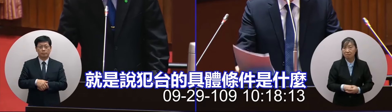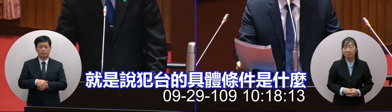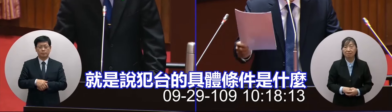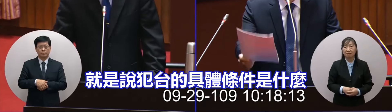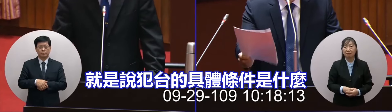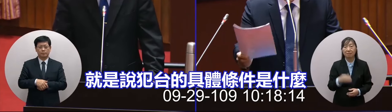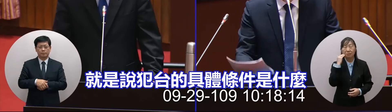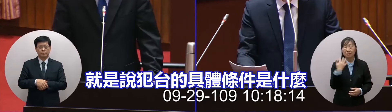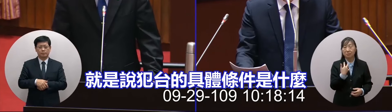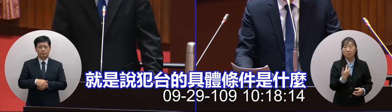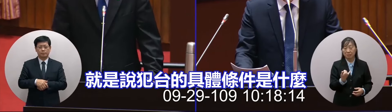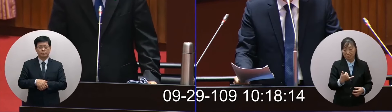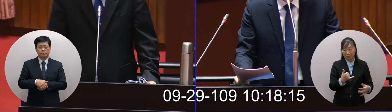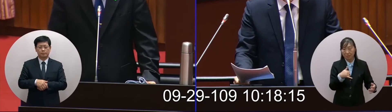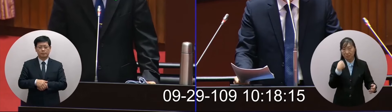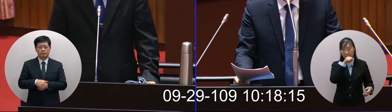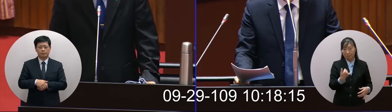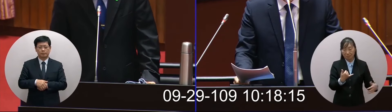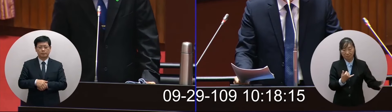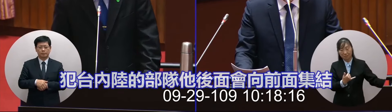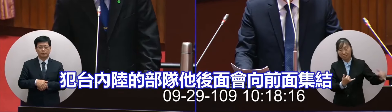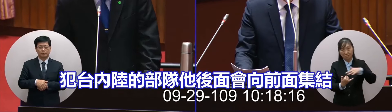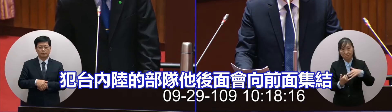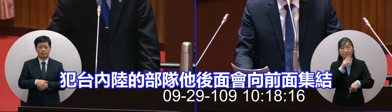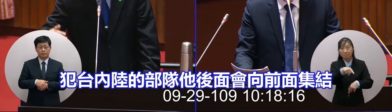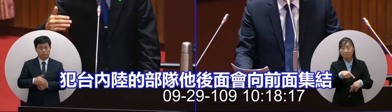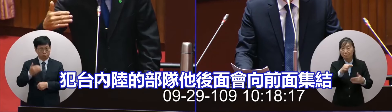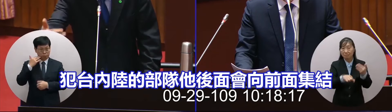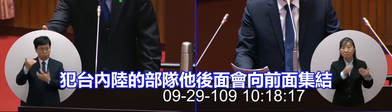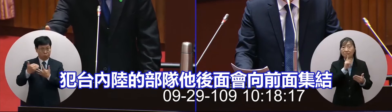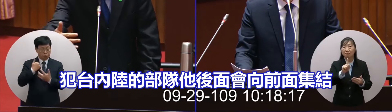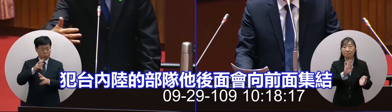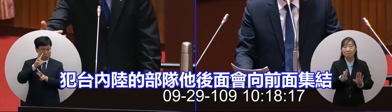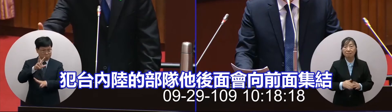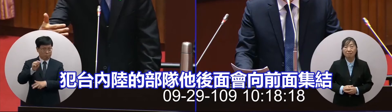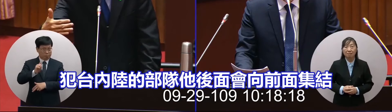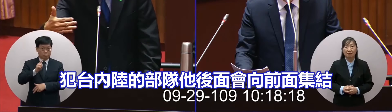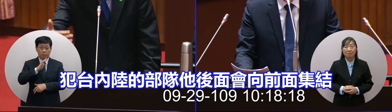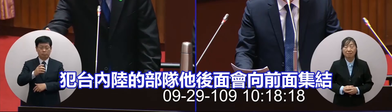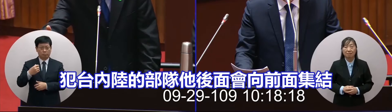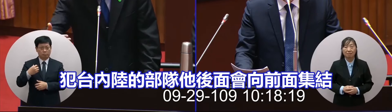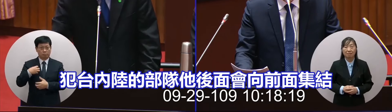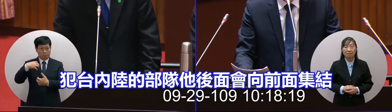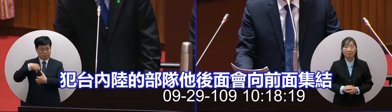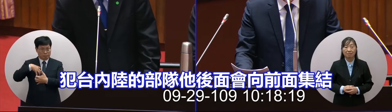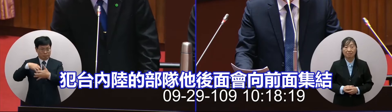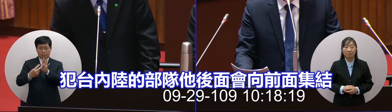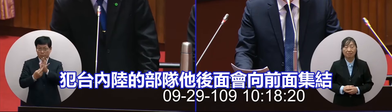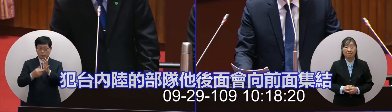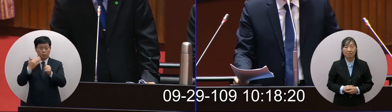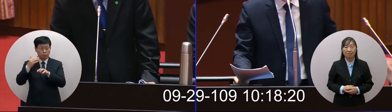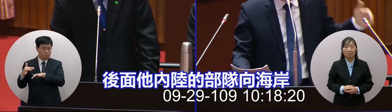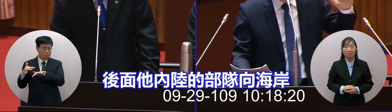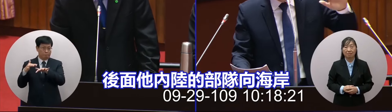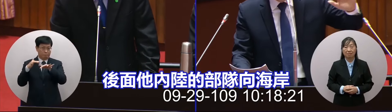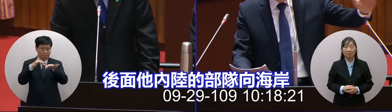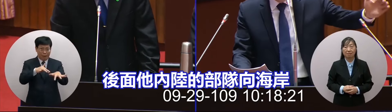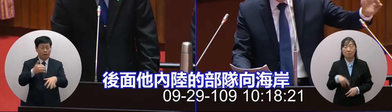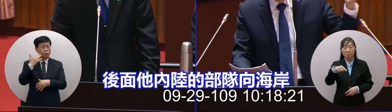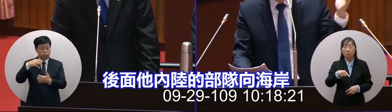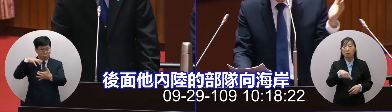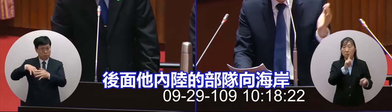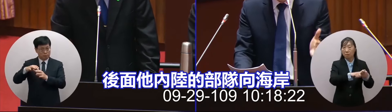说犯台的具体条件是什么？ 犯台引内陆的部队，他后面会向前面集结。 后面